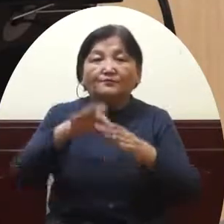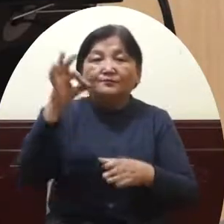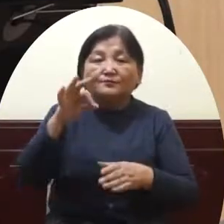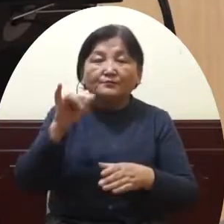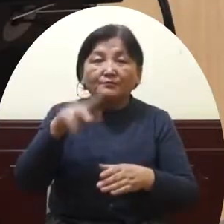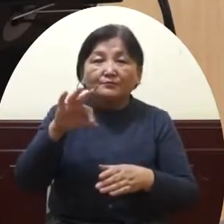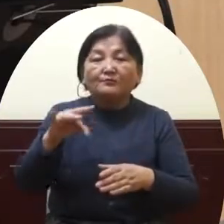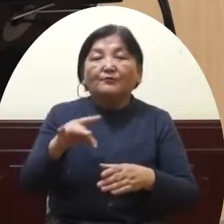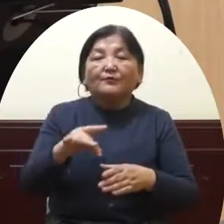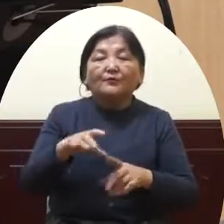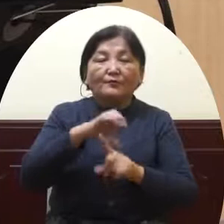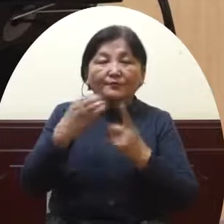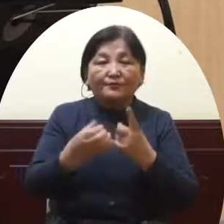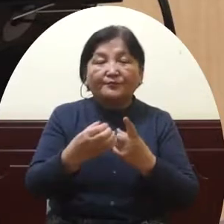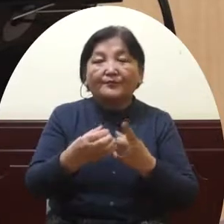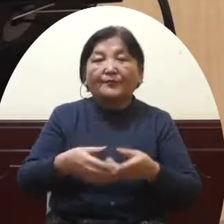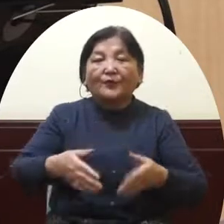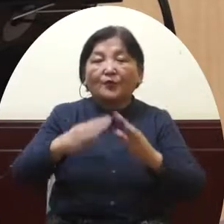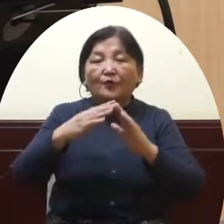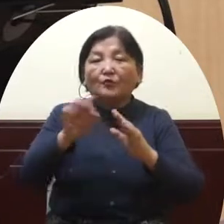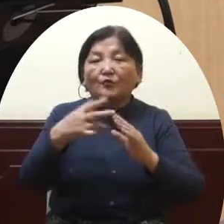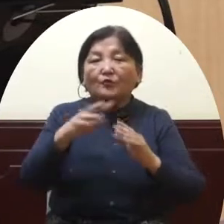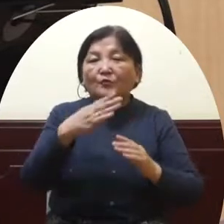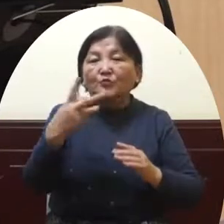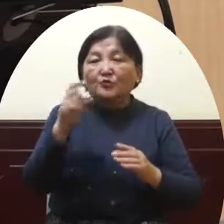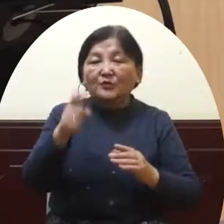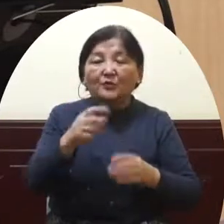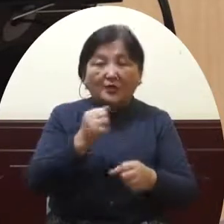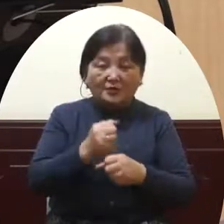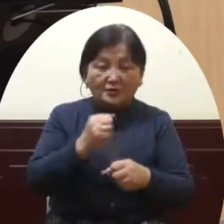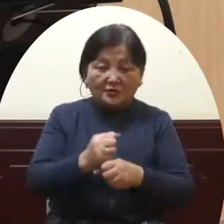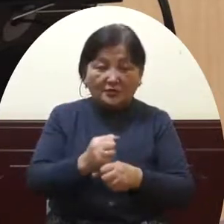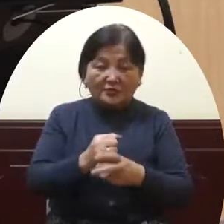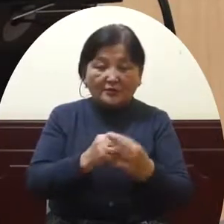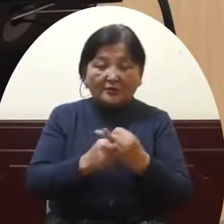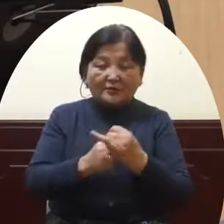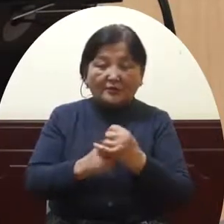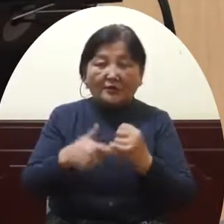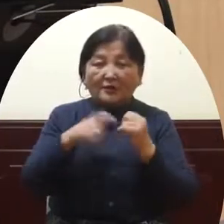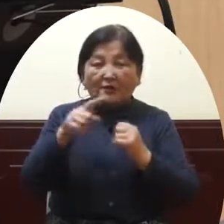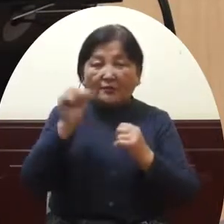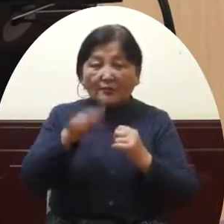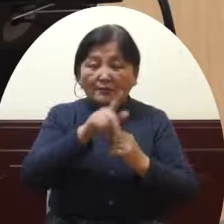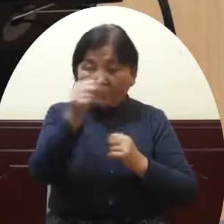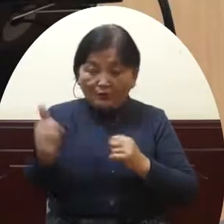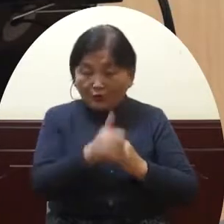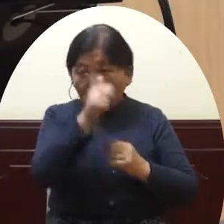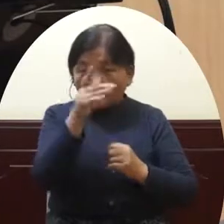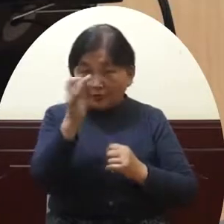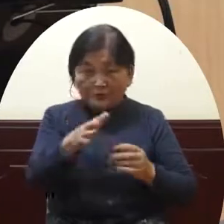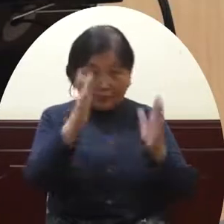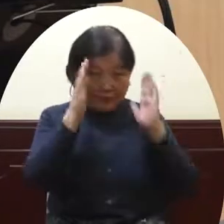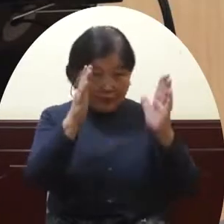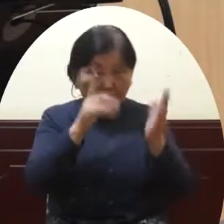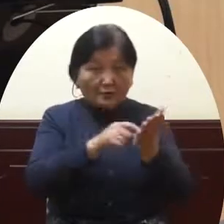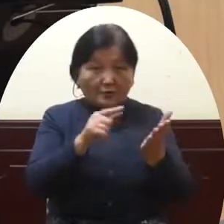Сонгогчдын улс төрийн соёлыг төлөвшүүлэх, намуудын төлөвшүүлэх хэвлэл мэдээллийн хэрэгсэл энэ төргээд энэ бүх зүйлийг л бид нар анхаарахгүй бол